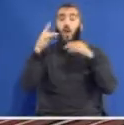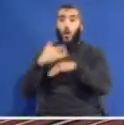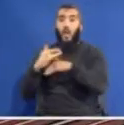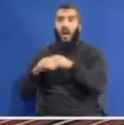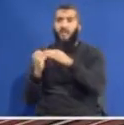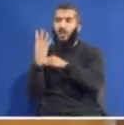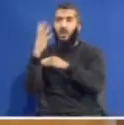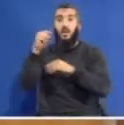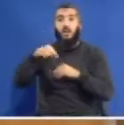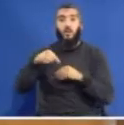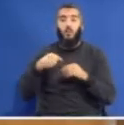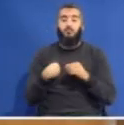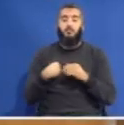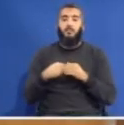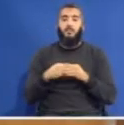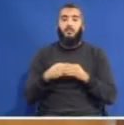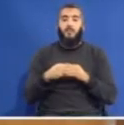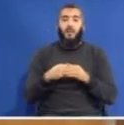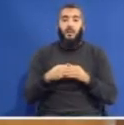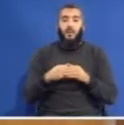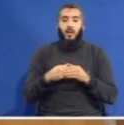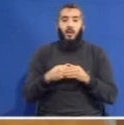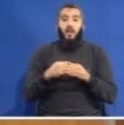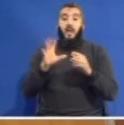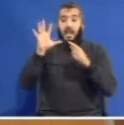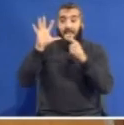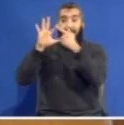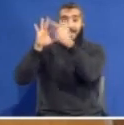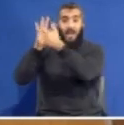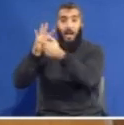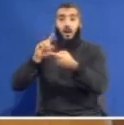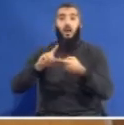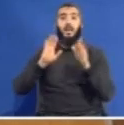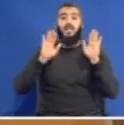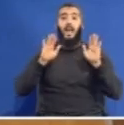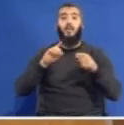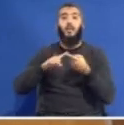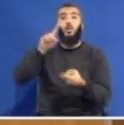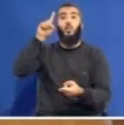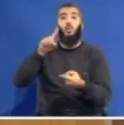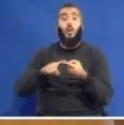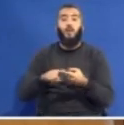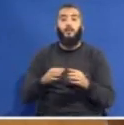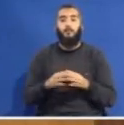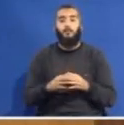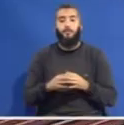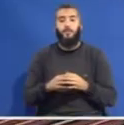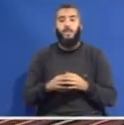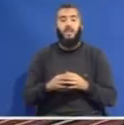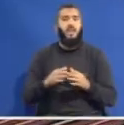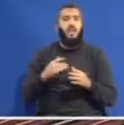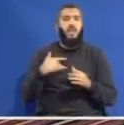فلذلك الفرض نقضيه متى تمكن لنا، يعني ما كان عندنا متسع من